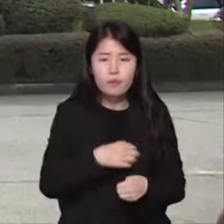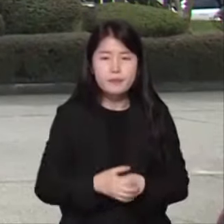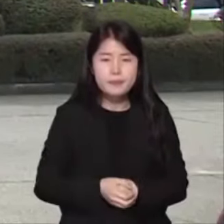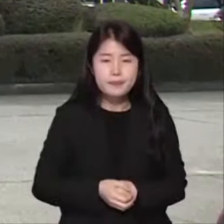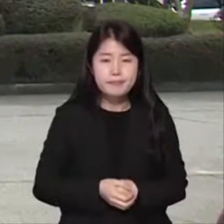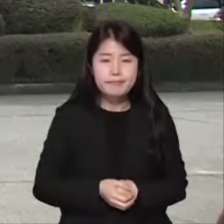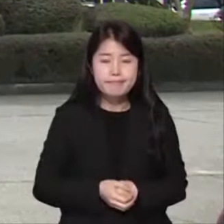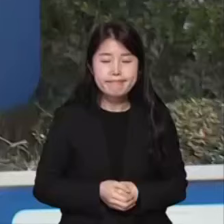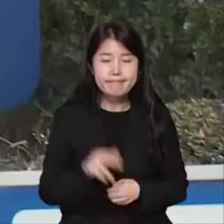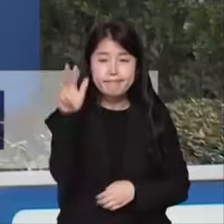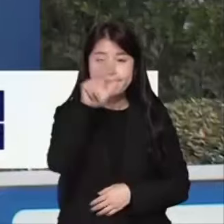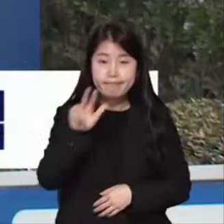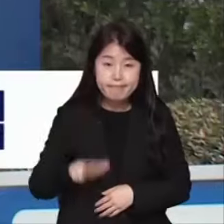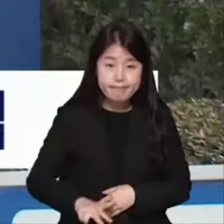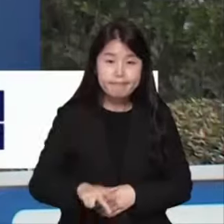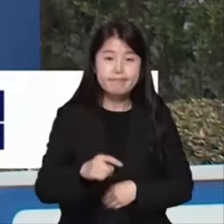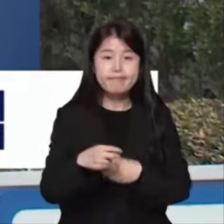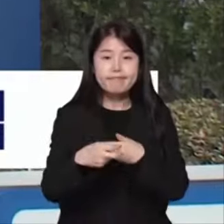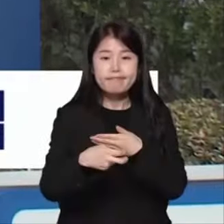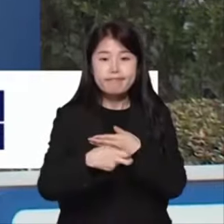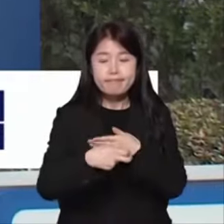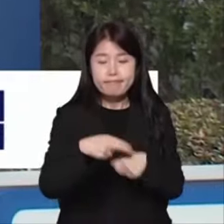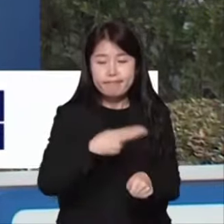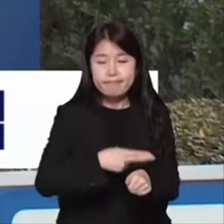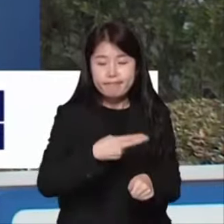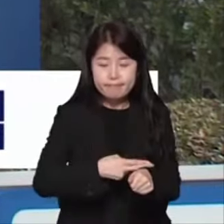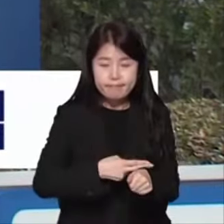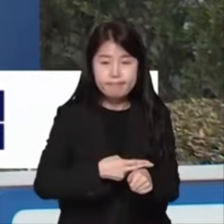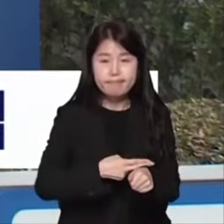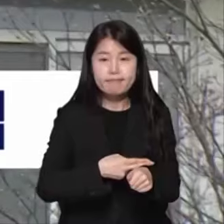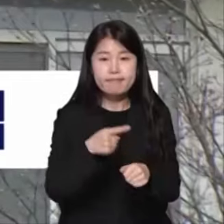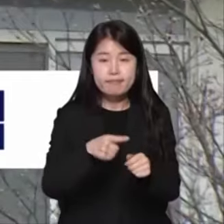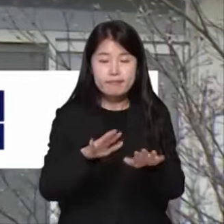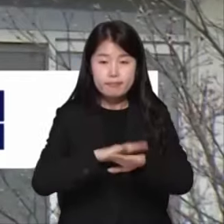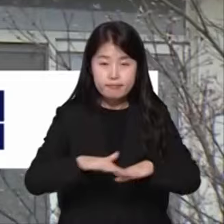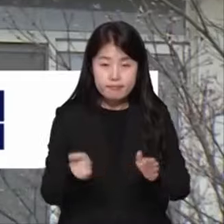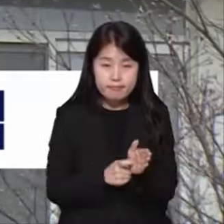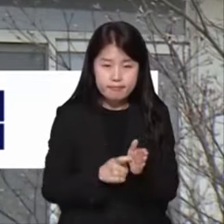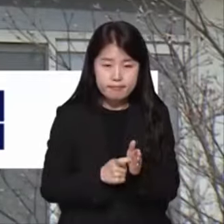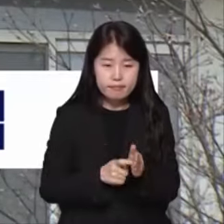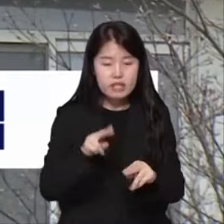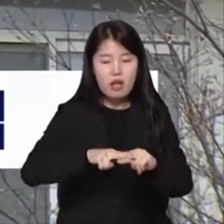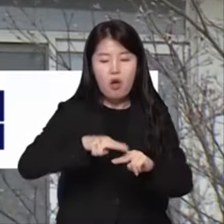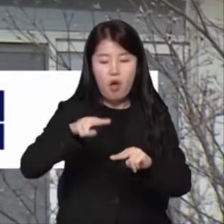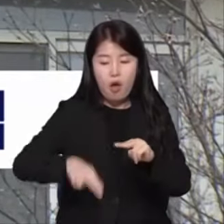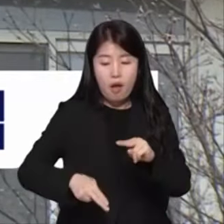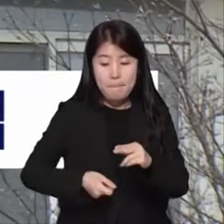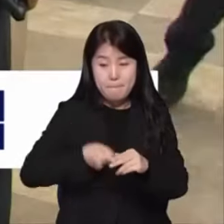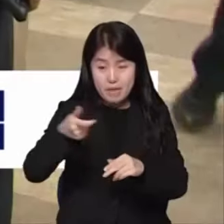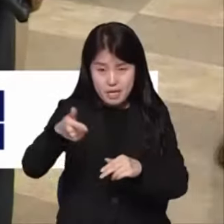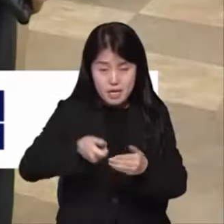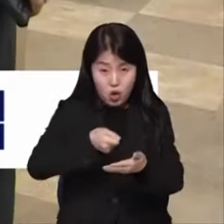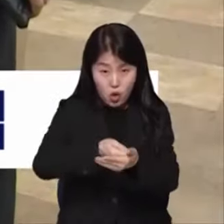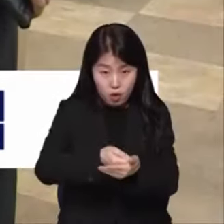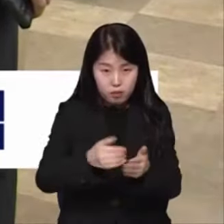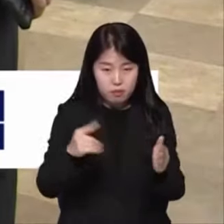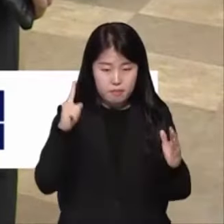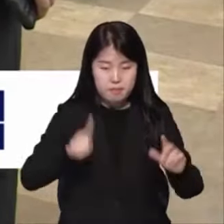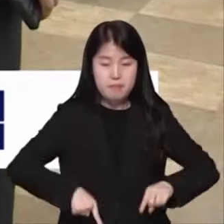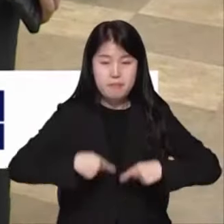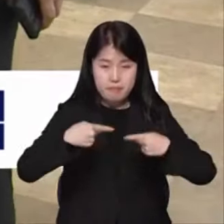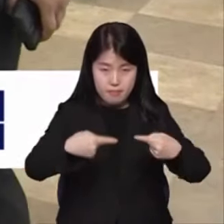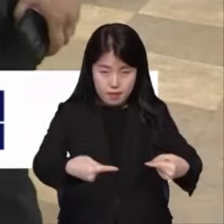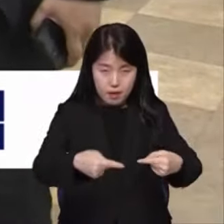전국 의대 교수 비대위의 사직 결의에 맞춰 전남대 의대 역시 사직 대열에 동참하기로 결정했습니다. 또 다음